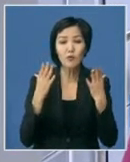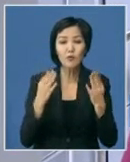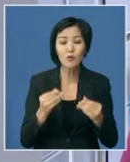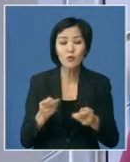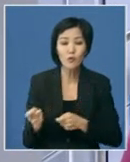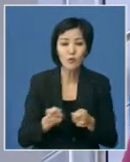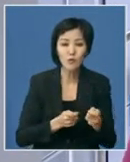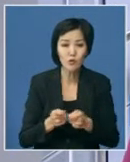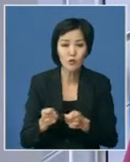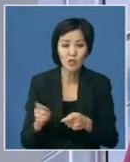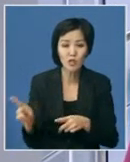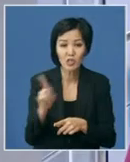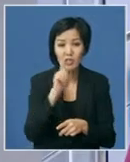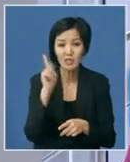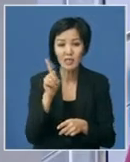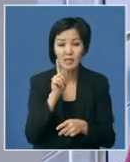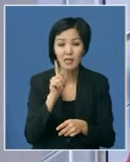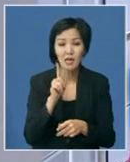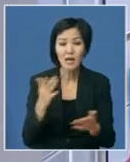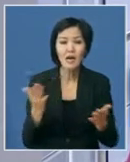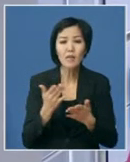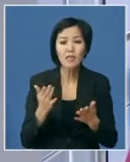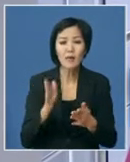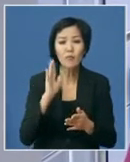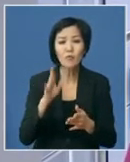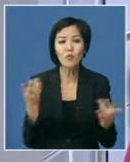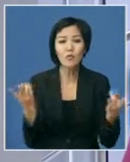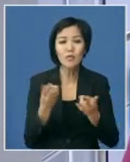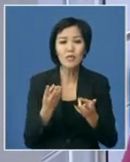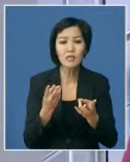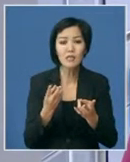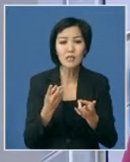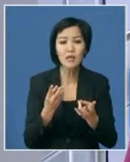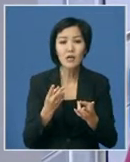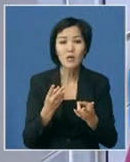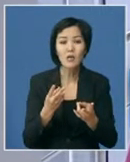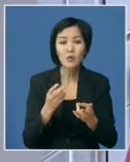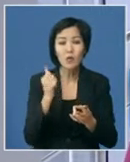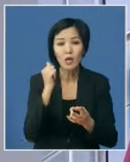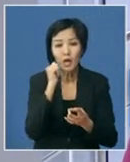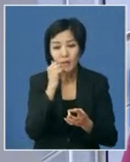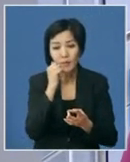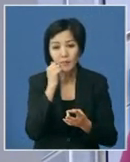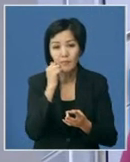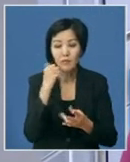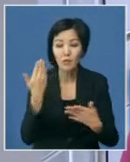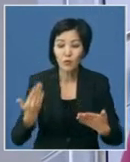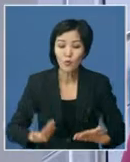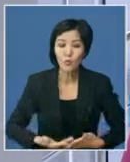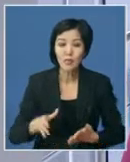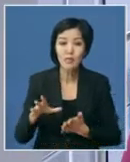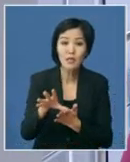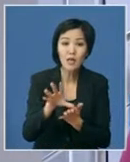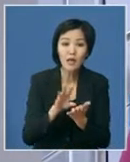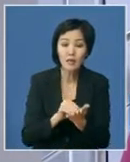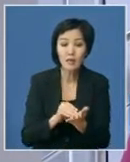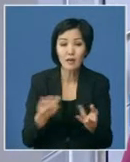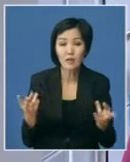көшбасшы жастар қандай болу керек десе, соғысының өмірінен өздеріне тәлім тәрбие алғаны